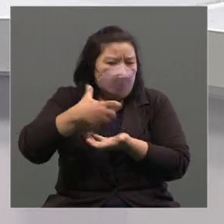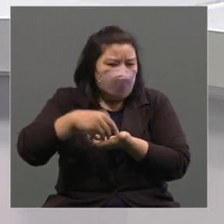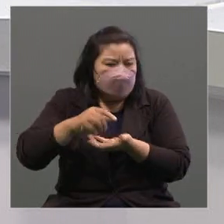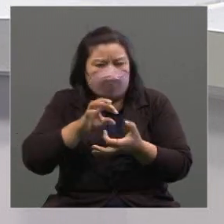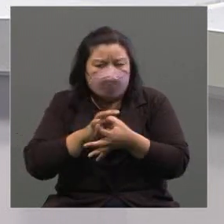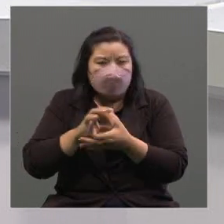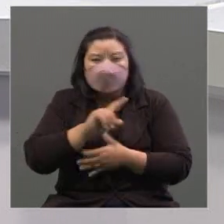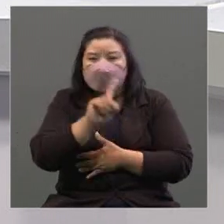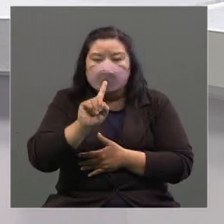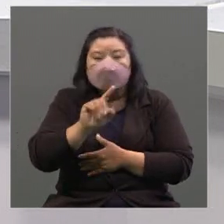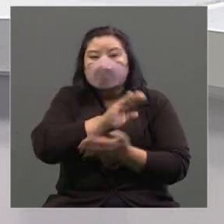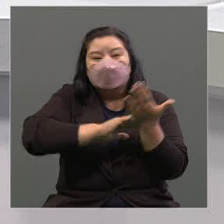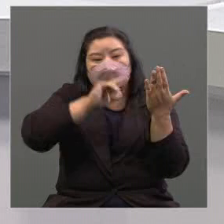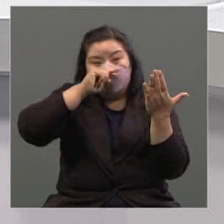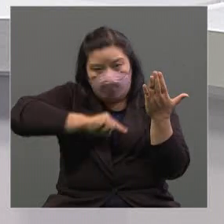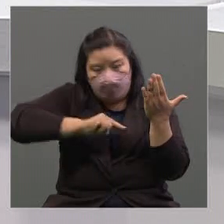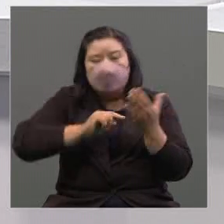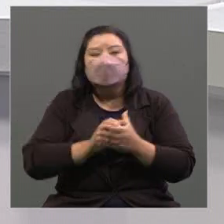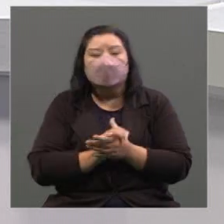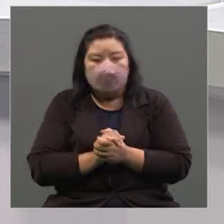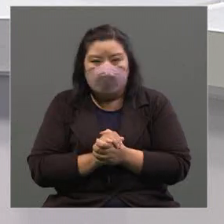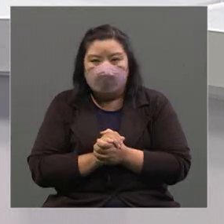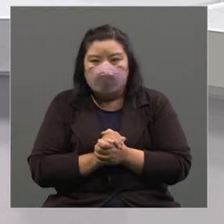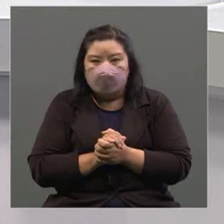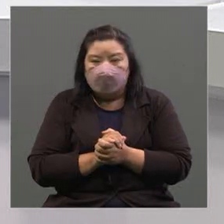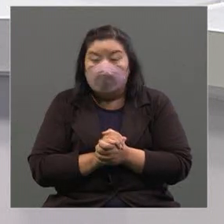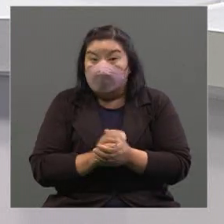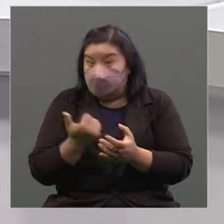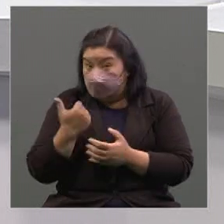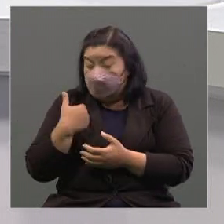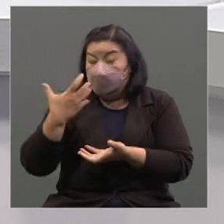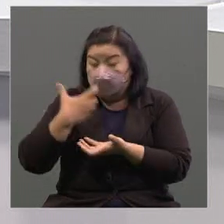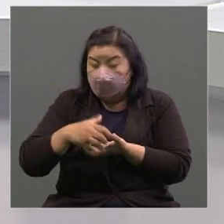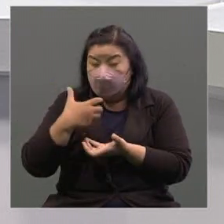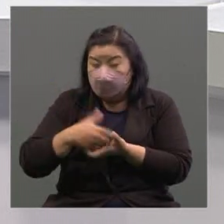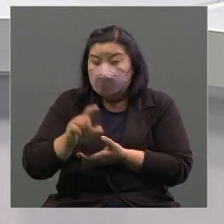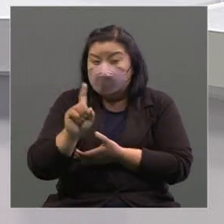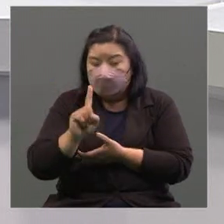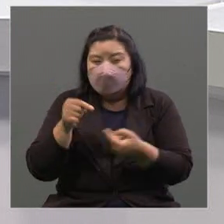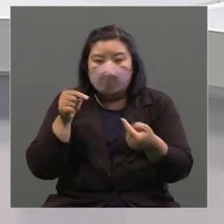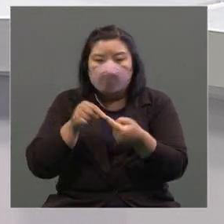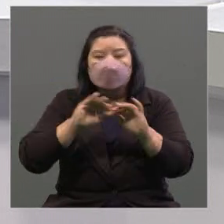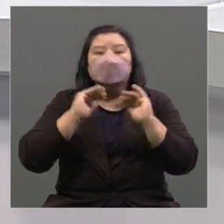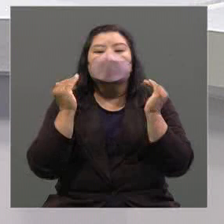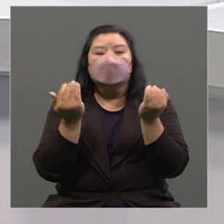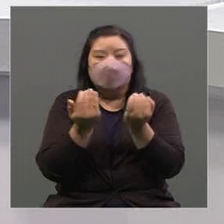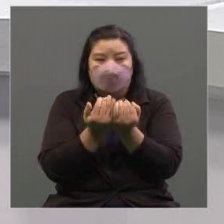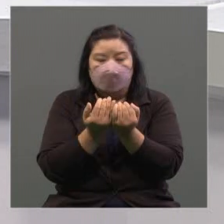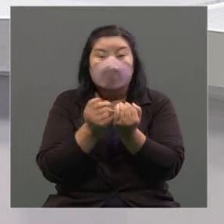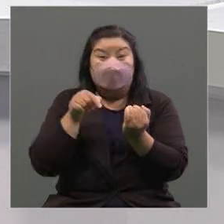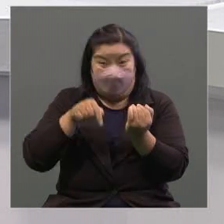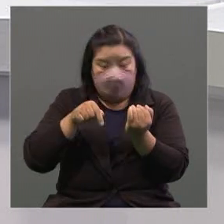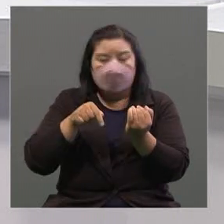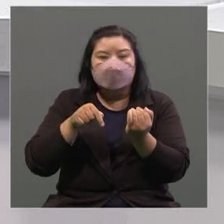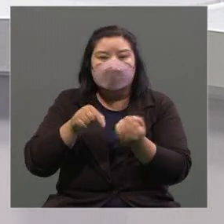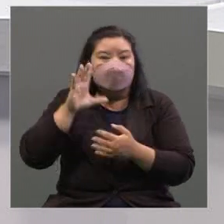พูดถึงความคืบหน้าให้ฟัง1คดีที่รายงานกันมาหลายครั้งแล้วเป็นคดีของครอบครัวครอบครัวหนึ่งตอน